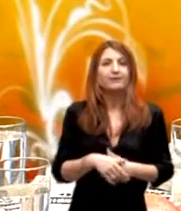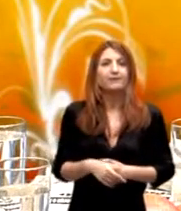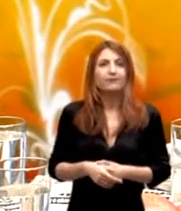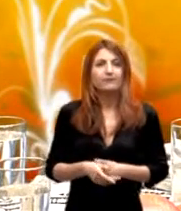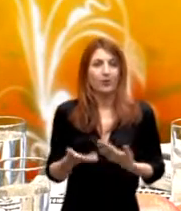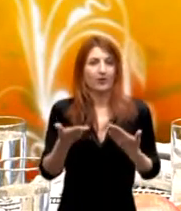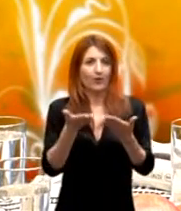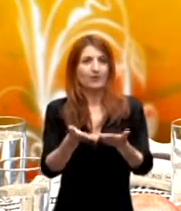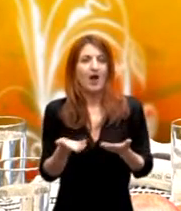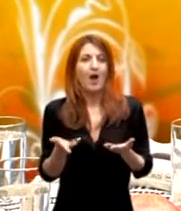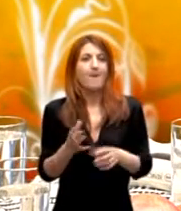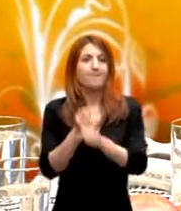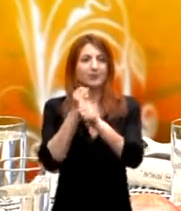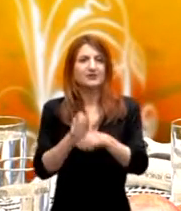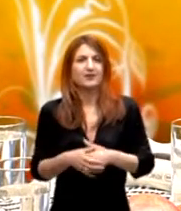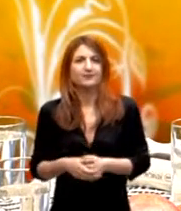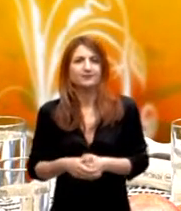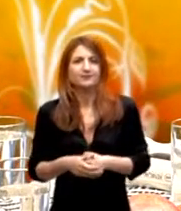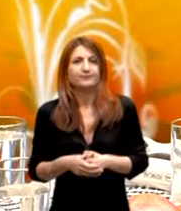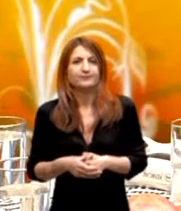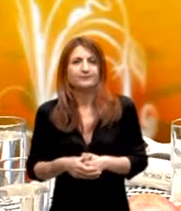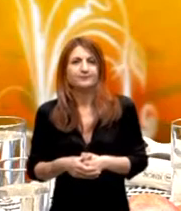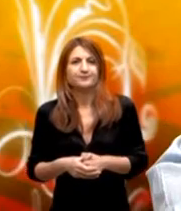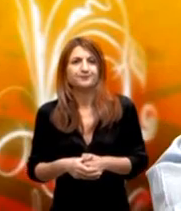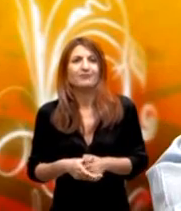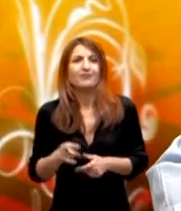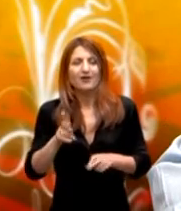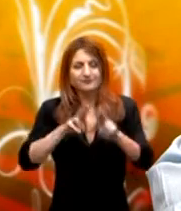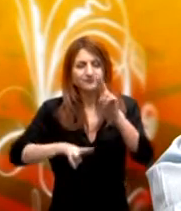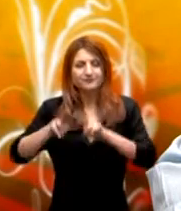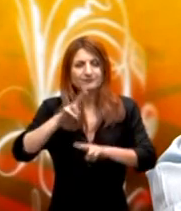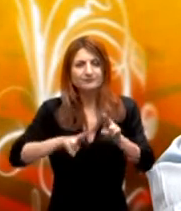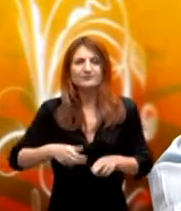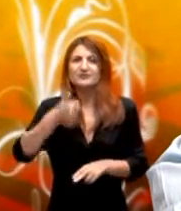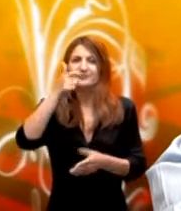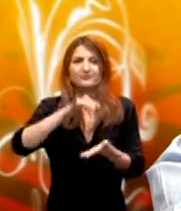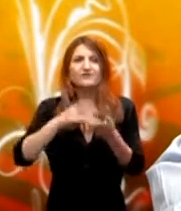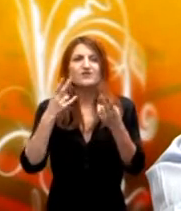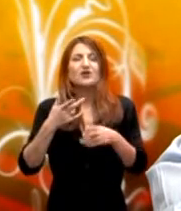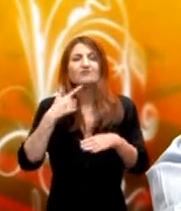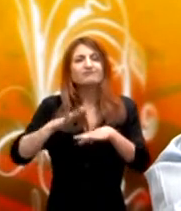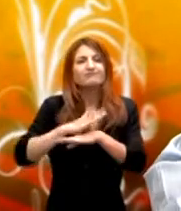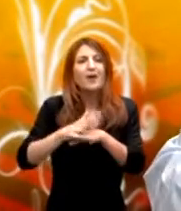tako? Ja mislim da je za liječenje debljine stvarno najvažnija motivacija. Uvijek treba ljude motivirati. Motivirati uvijek. Jer